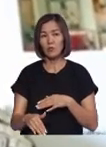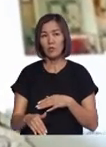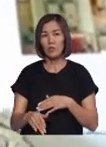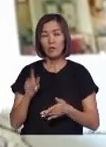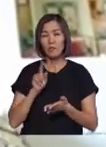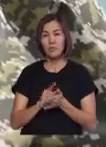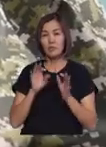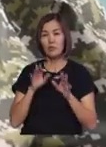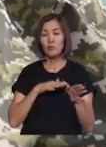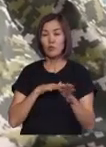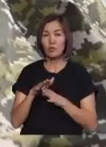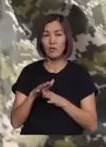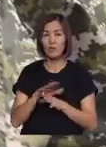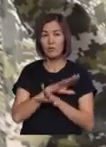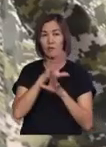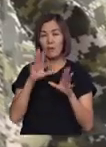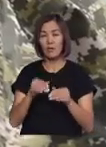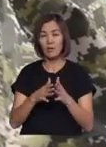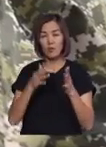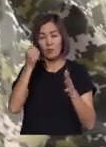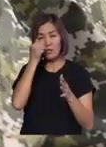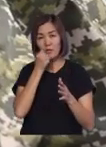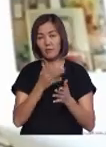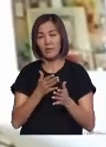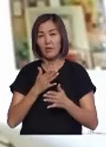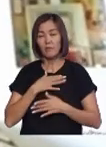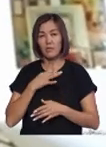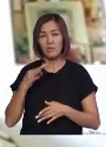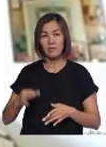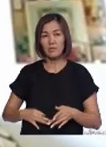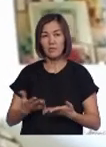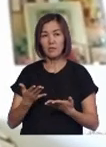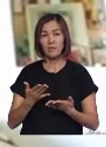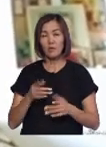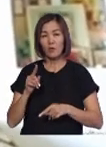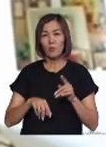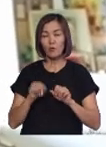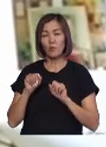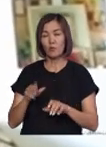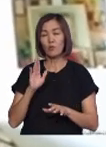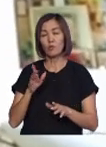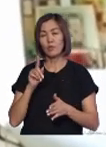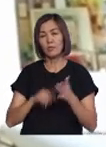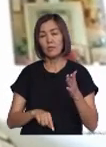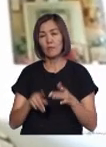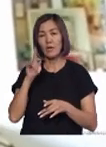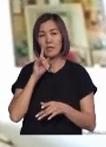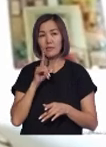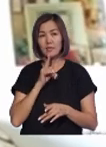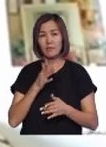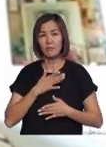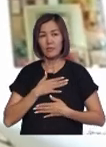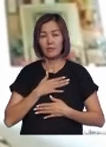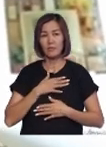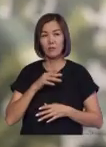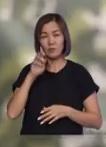ойдағыдай өтеп жатыр. Мен барлықтарыңызға үлкен алғыс айтамын. Менің ұлым айтулы отан қорғаушы болады деп сенемін. Өйткені Қазақстан біздің